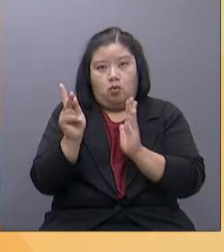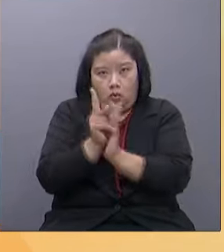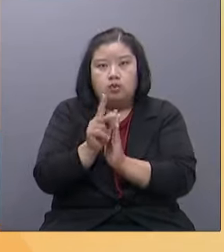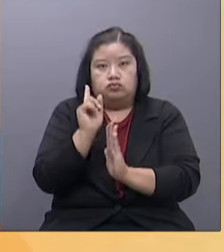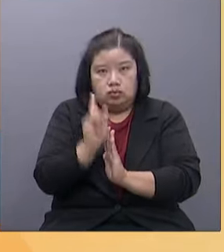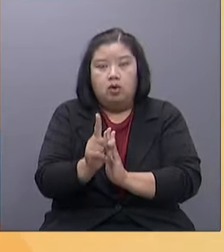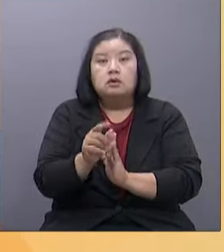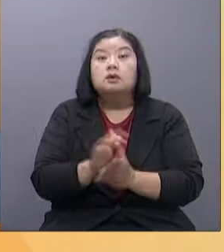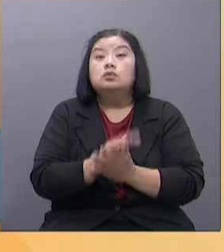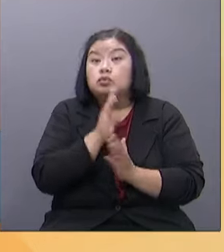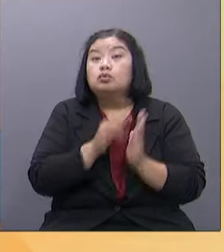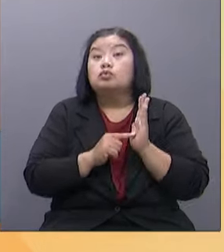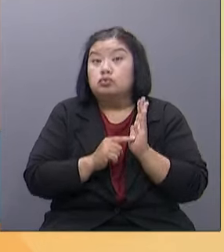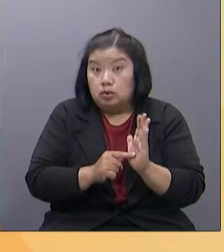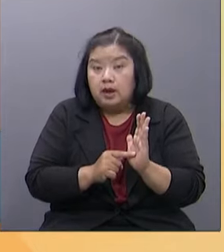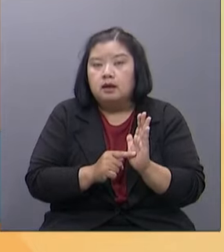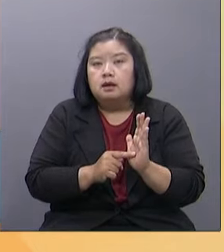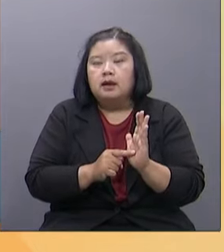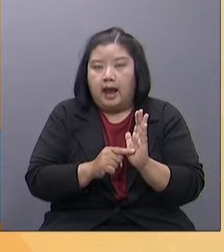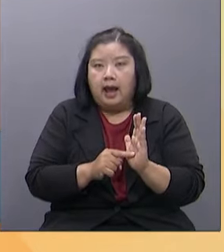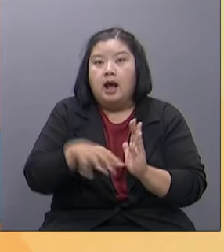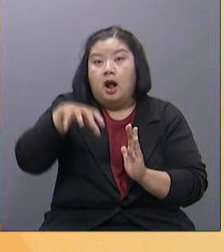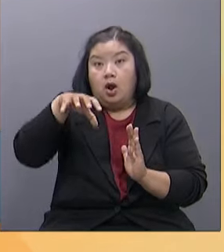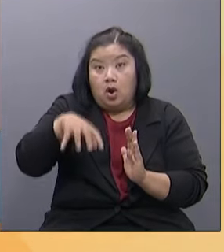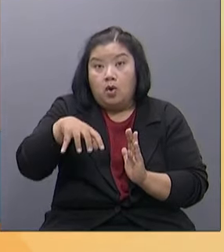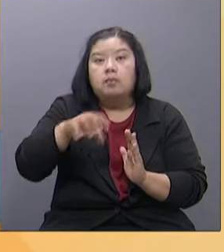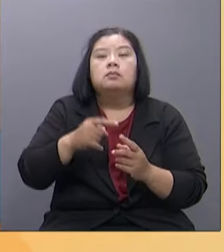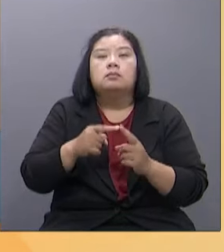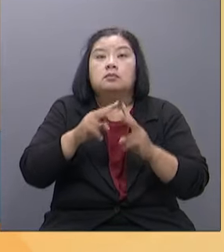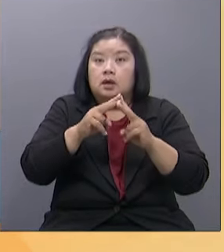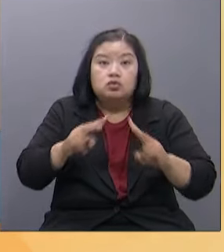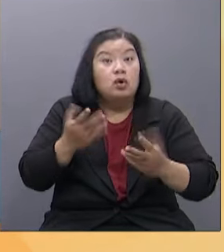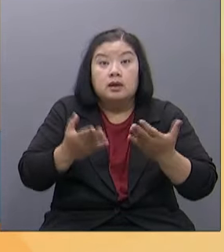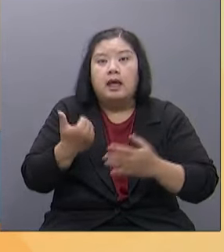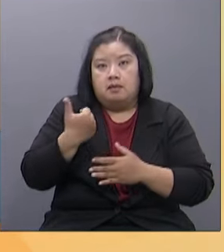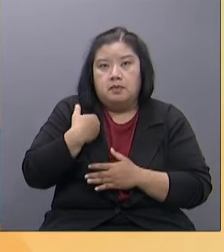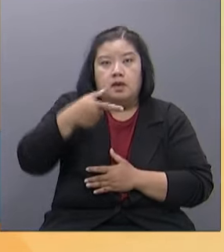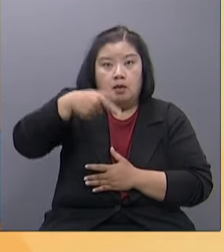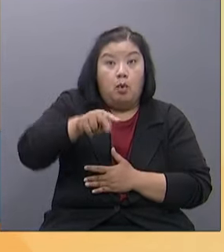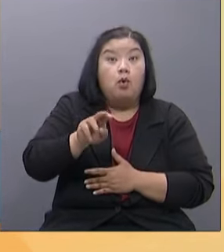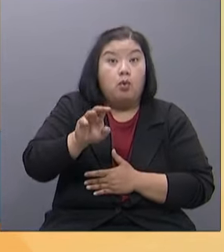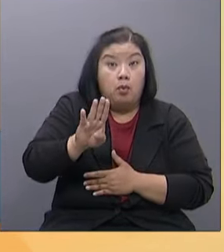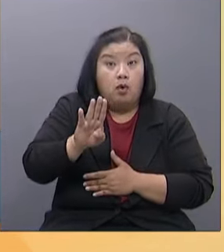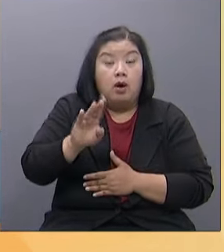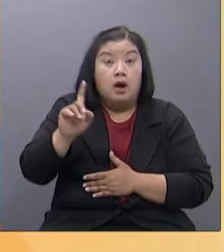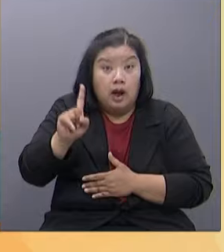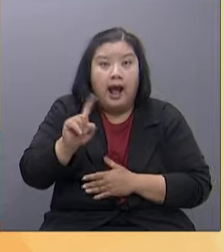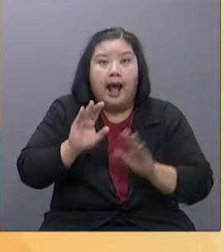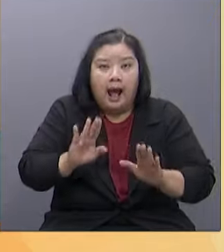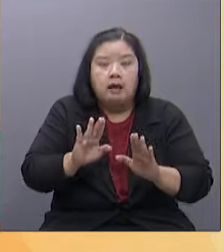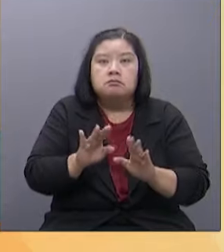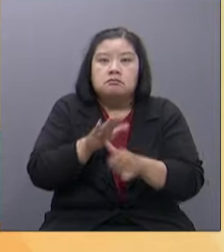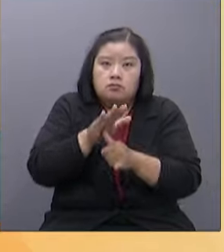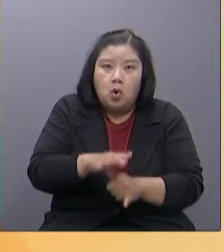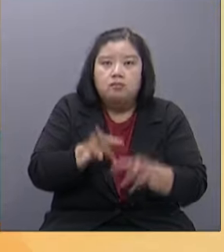เช่นถ้าเกิดว่ากรมกระทรวงไหนมีพระราชบัญญัติที่เกี่ยวเนื่องกับการทารุณกรรมสัตว์เรื่องโรค